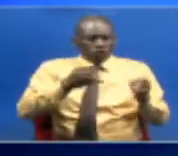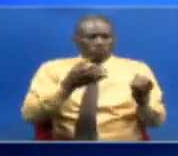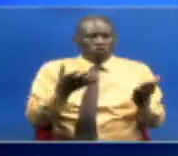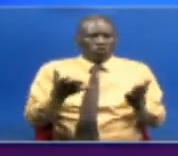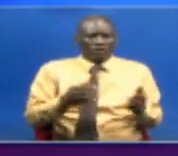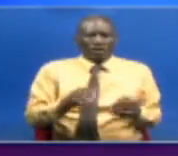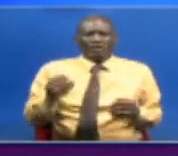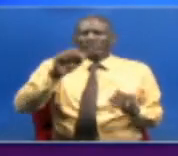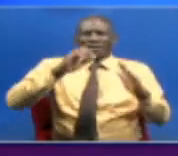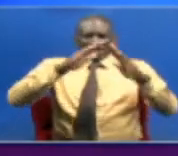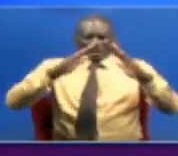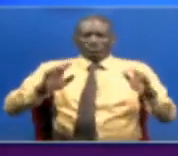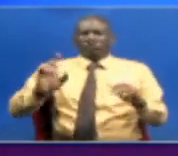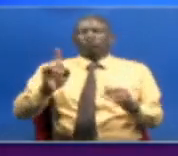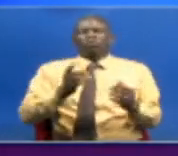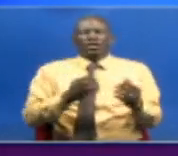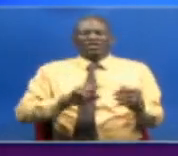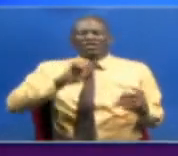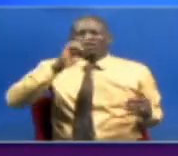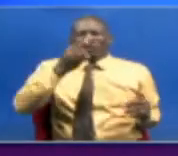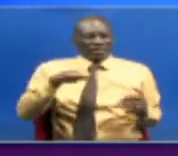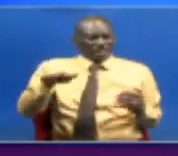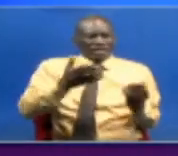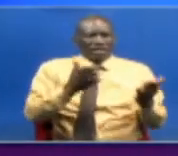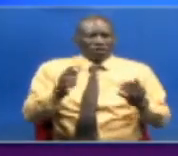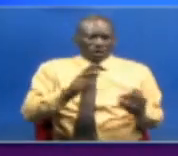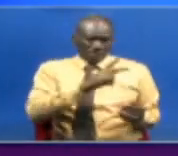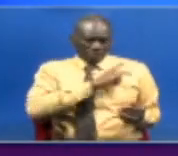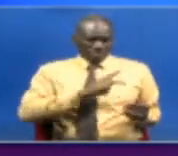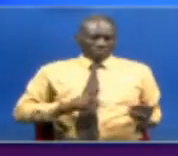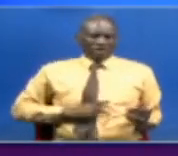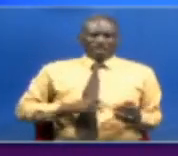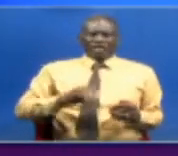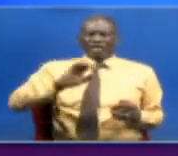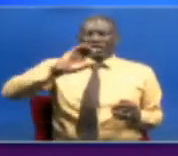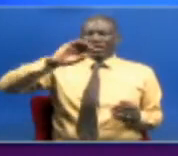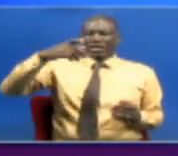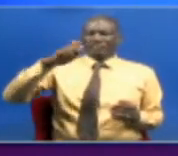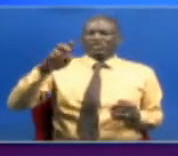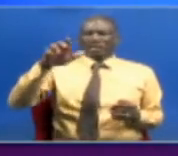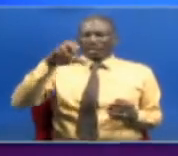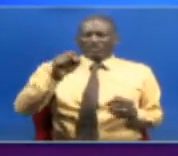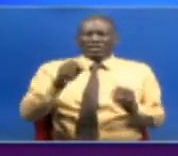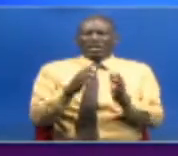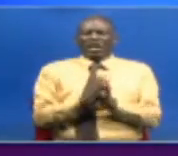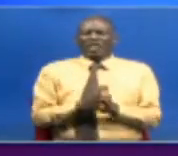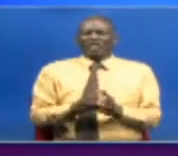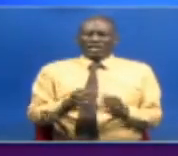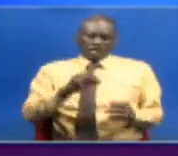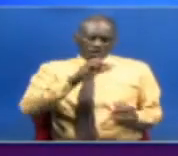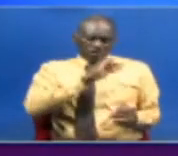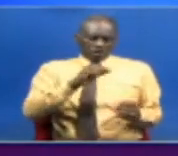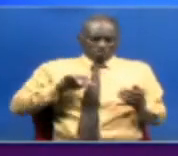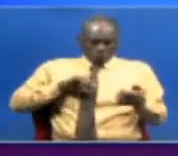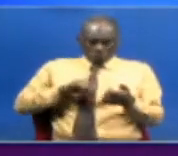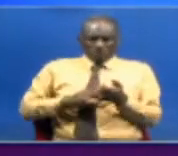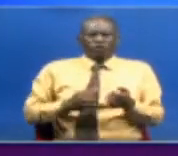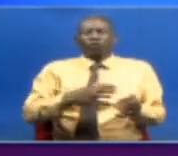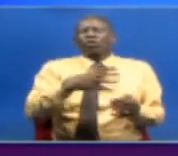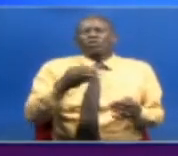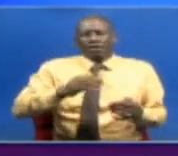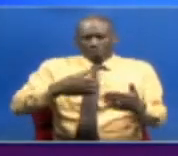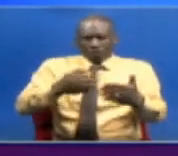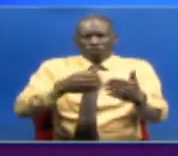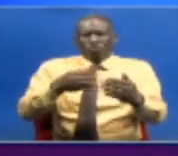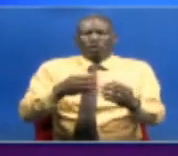Ikulu ya Nairobi, mahala pa kwanza walipoelekea mfalme Charles wa tatu na malkia Camilla, ina historia kubwa na ndefu baina ya Kenya na